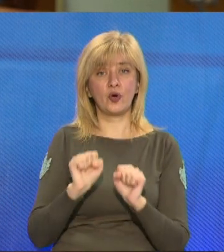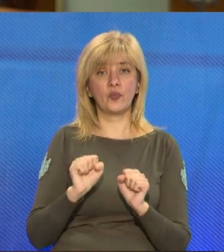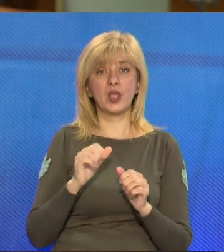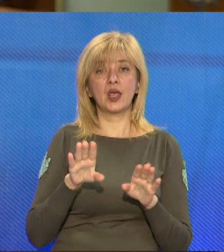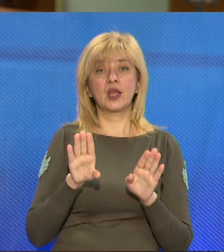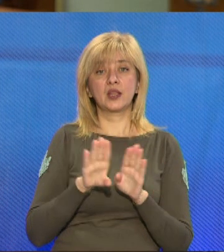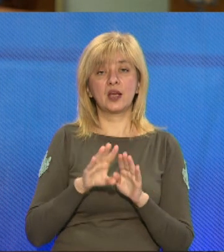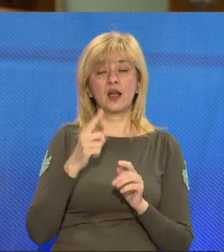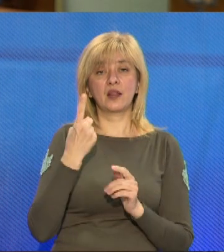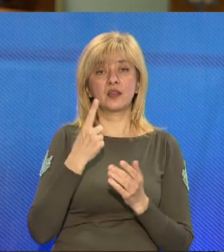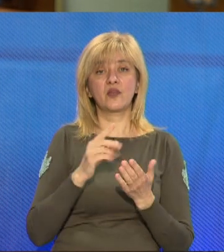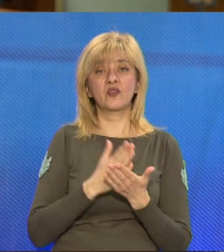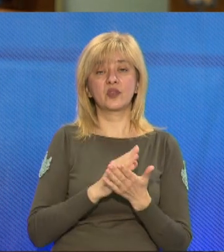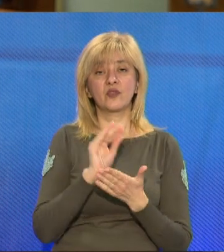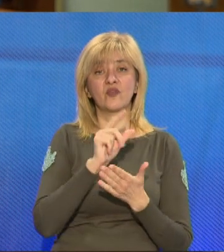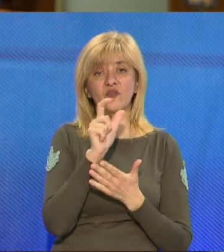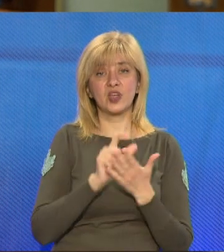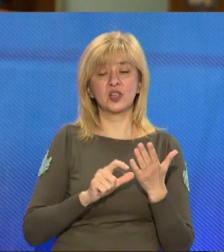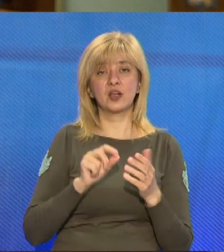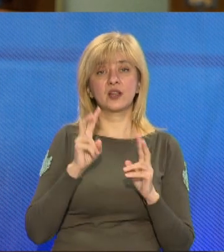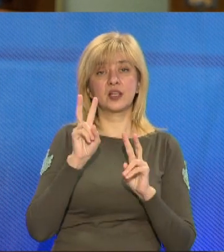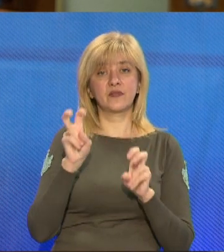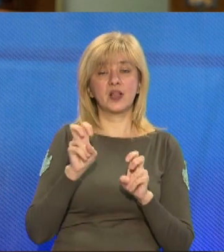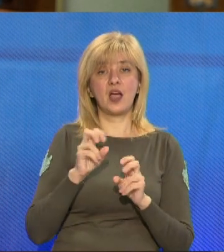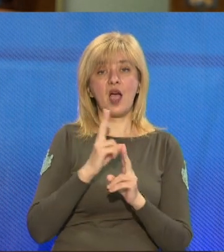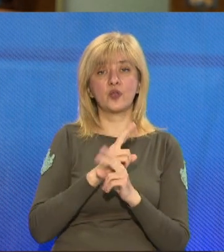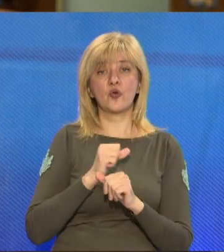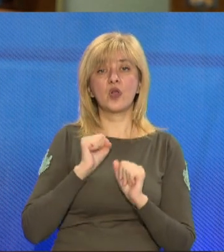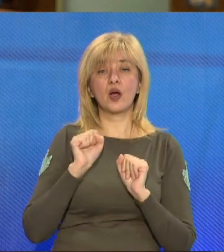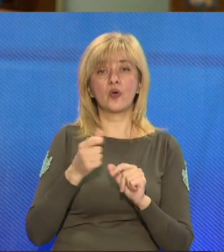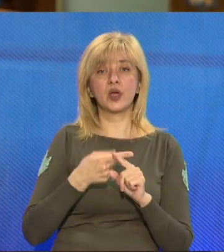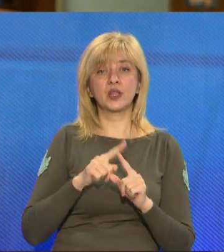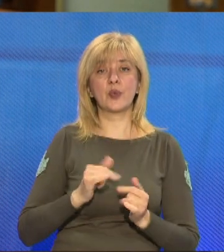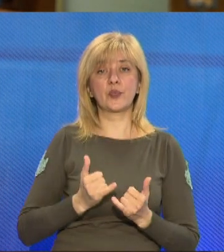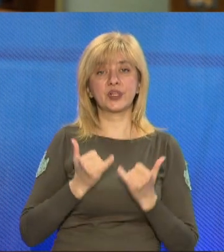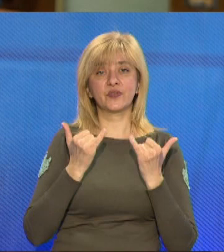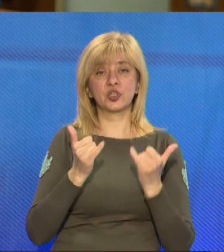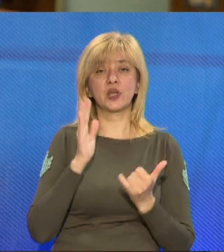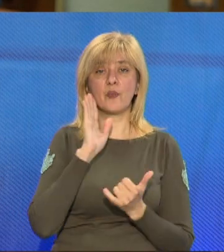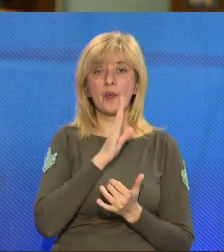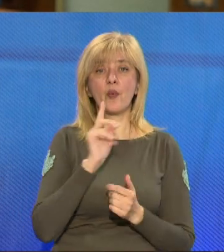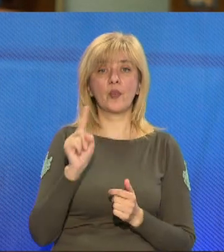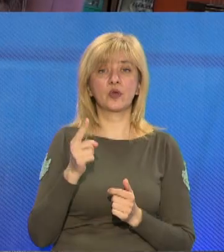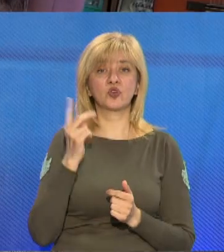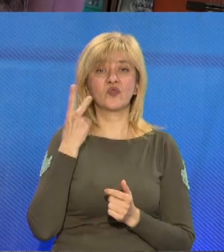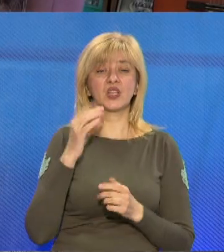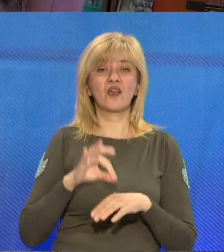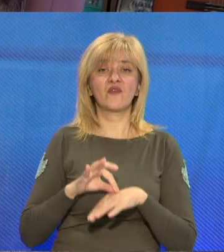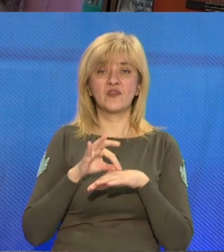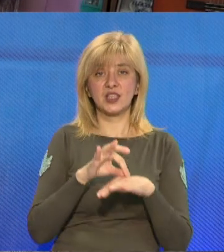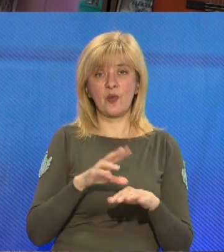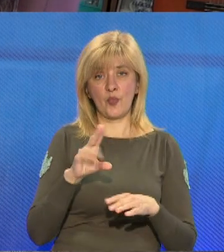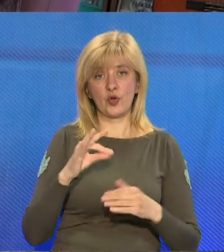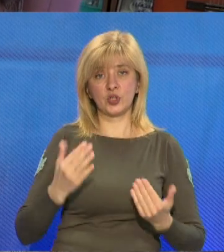так и назвала «Анёл аховник». Это присвячение маме, потому что она завсюды веди меня по жити. До размовы